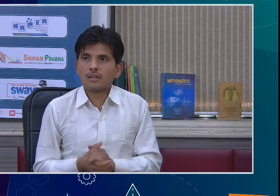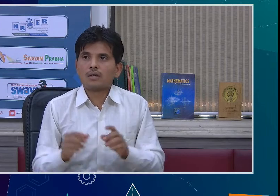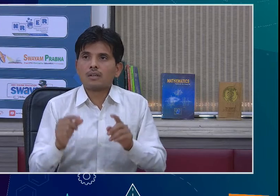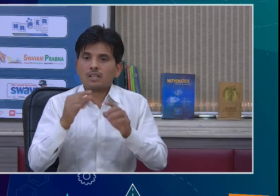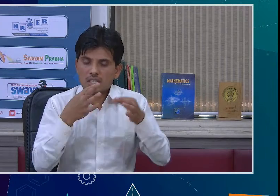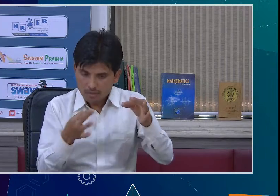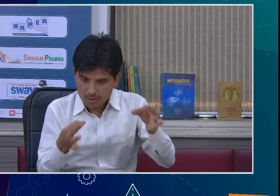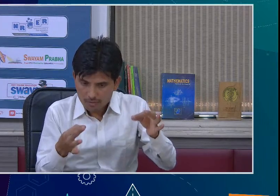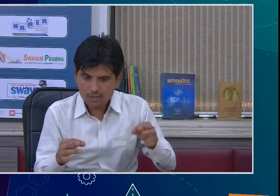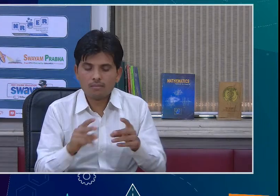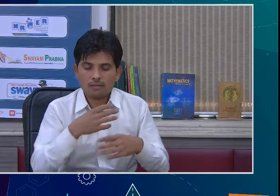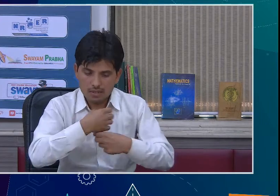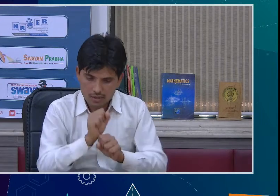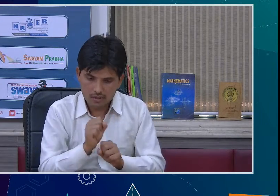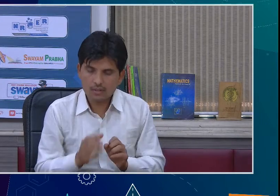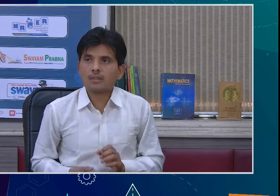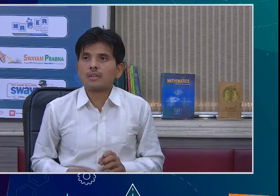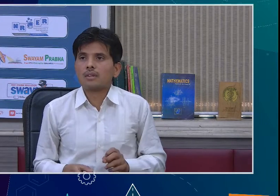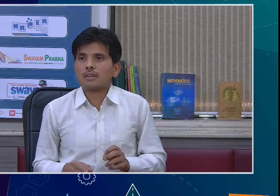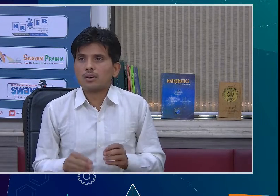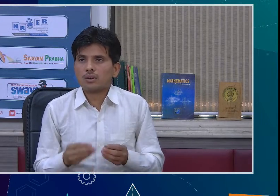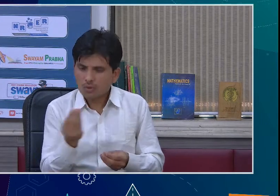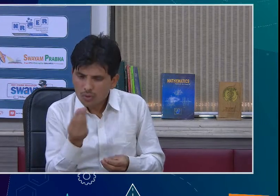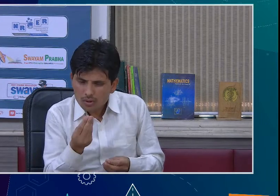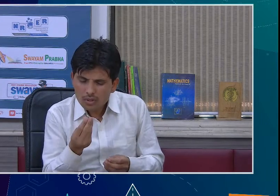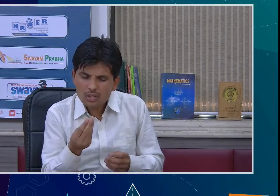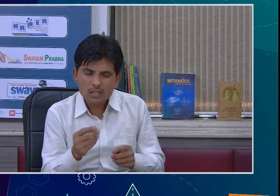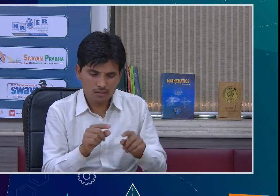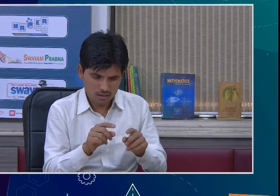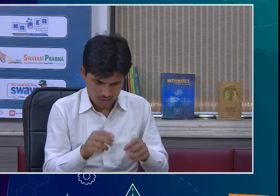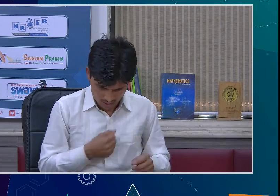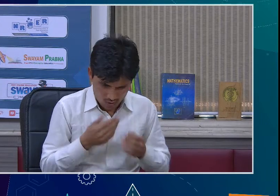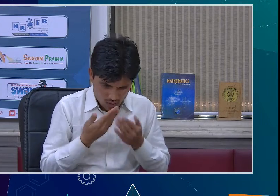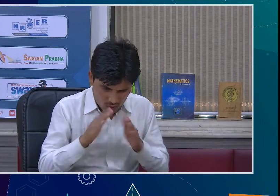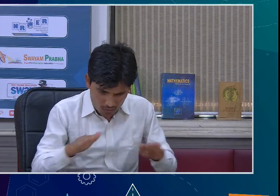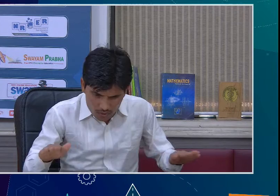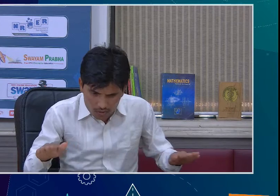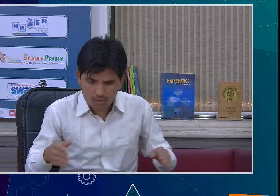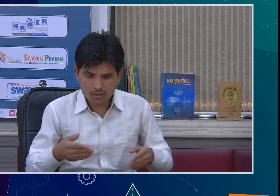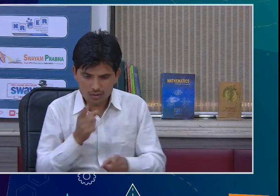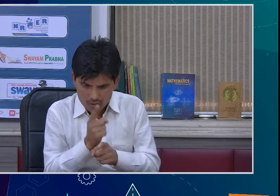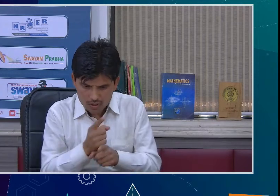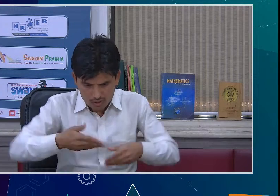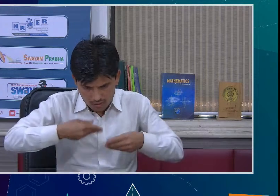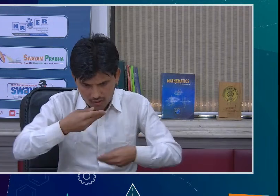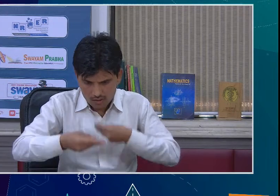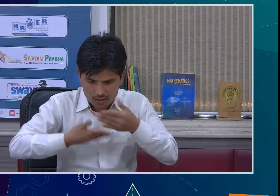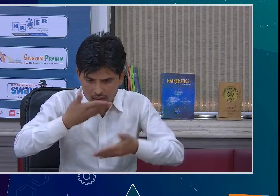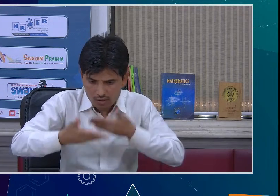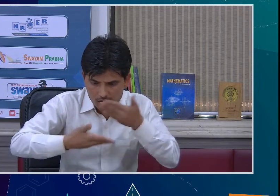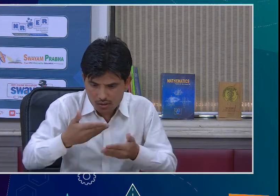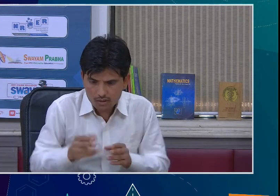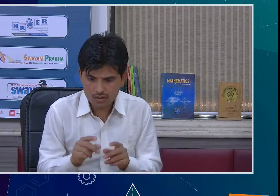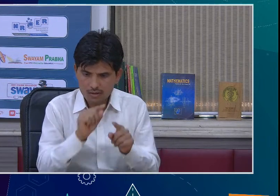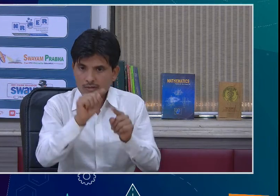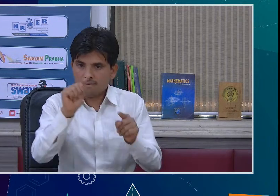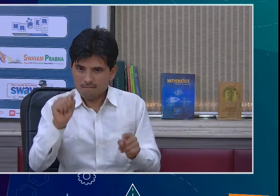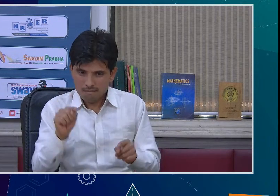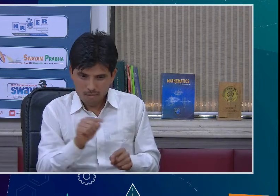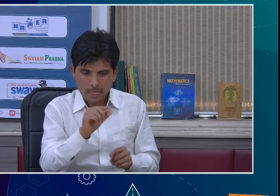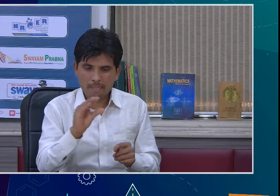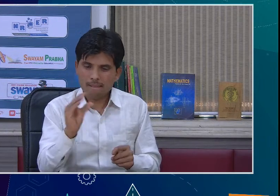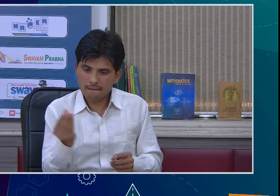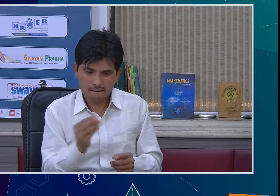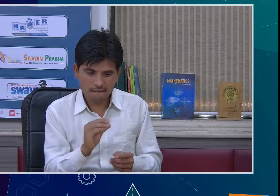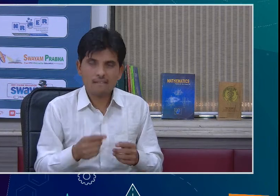बॉल से बना सकते हैं, या छोटे छोटे रबर बॉल्स को काट के उनको इस तरह से अरेंज कर सकते हैं.